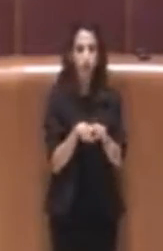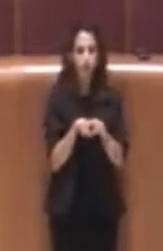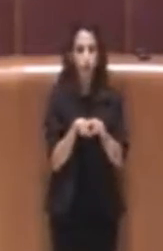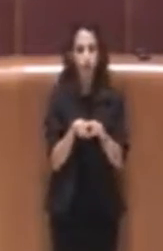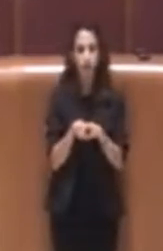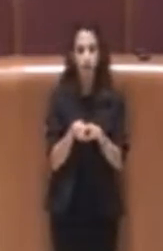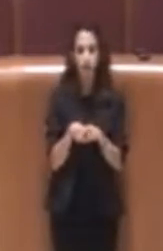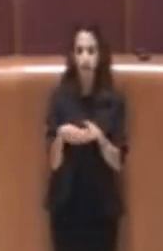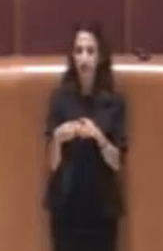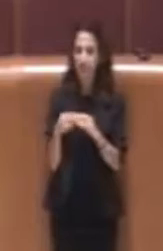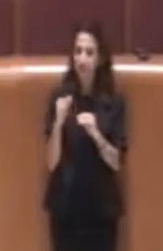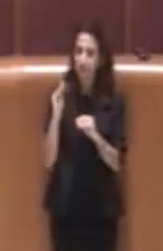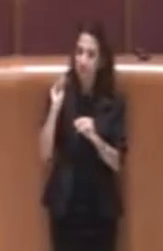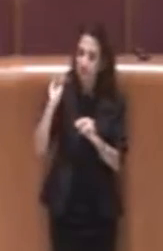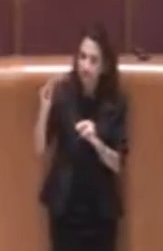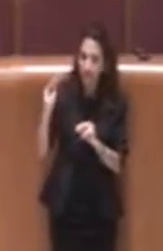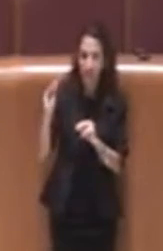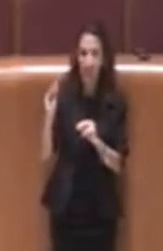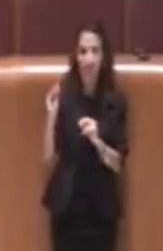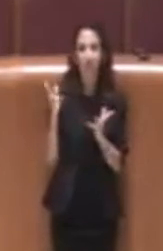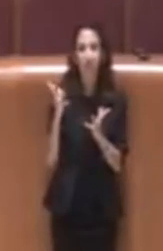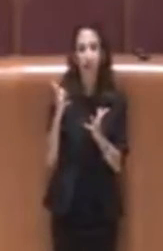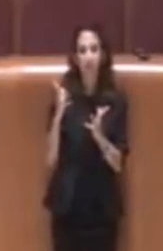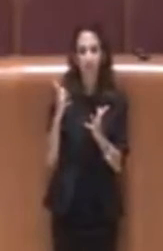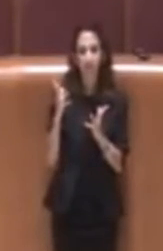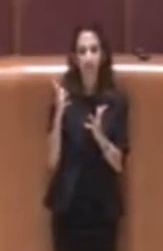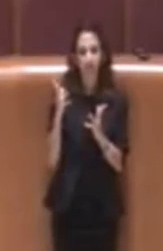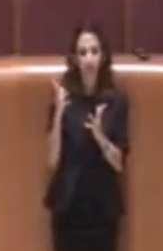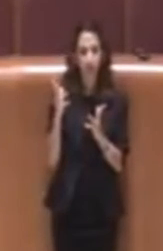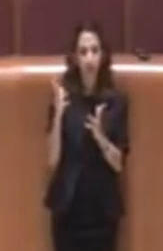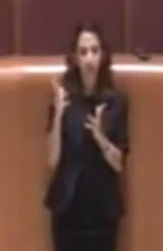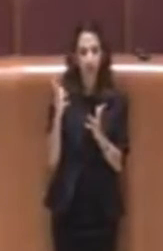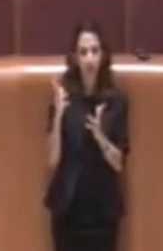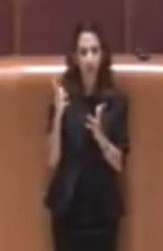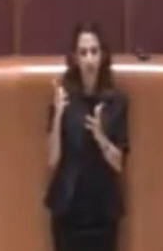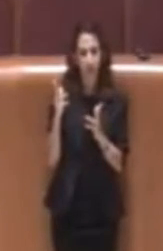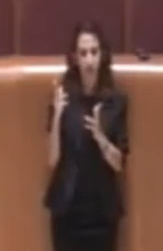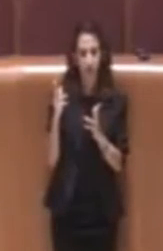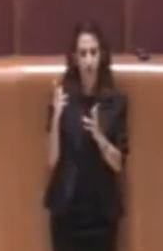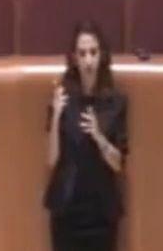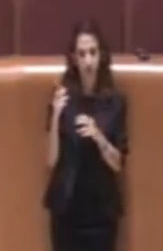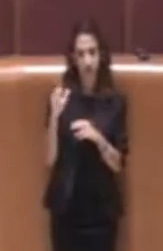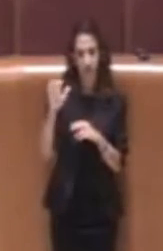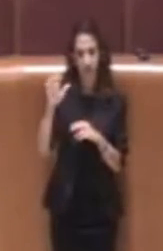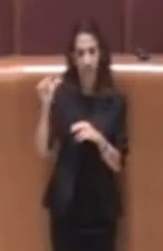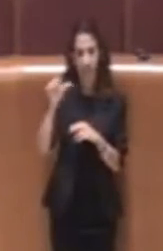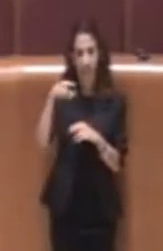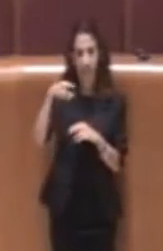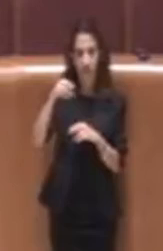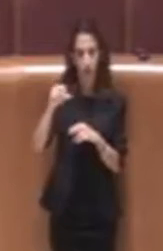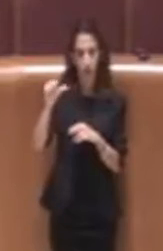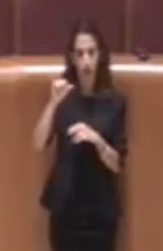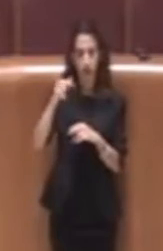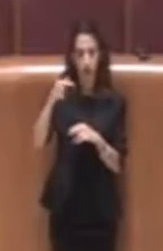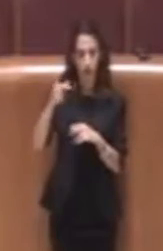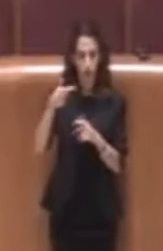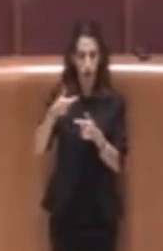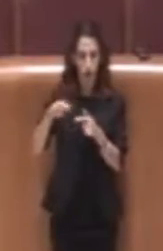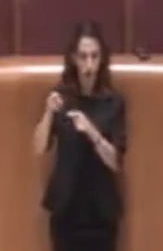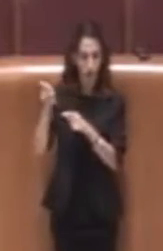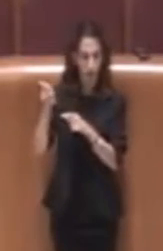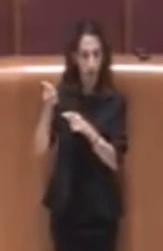con forza alla nostra grande esposito che in commissione ci ha